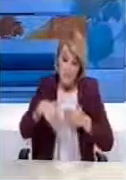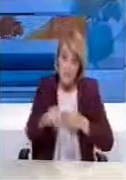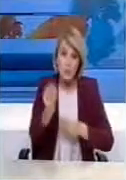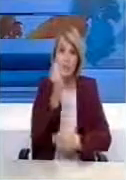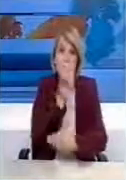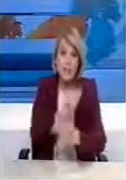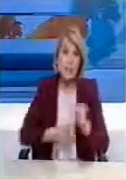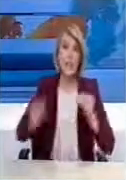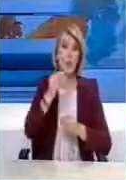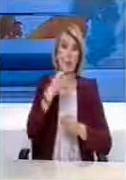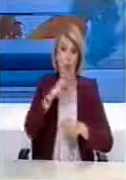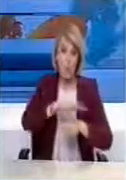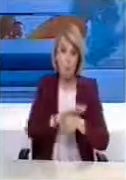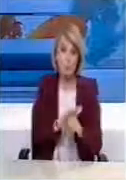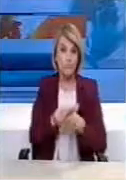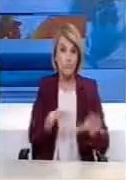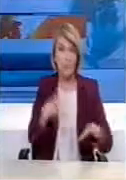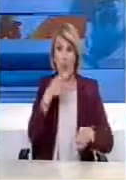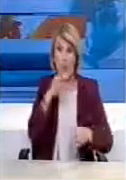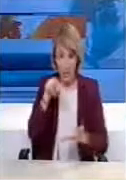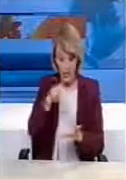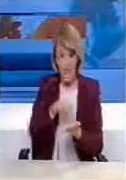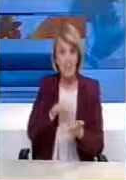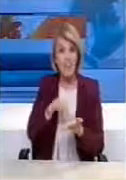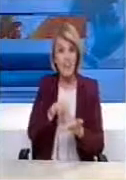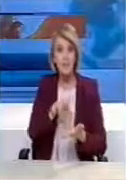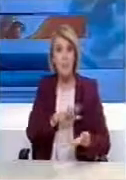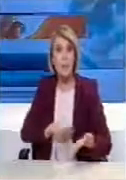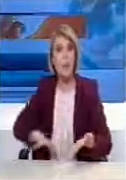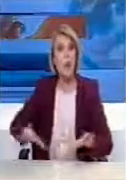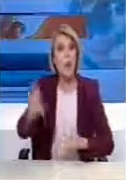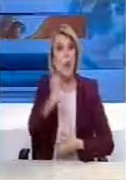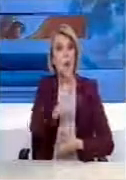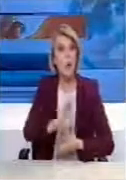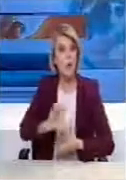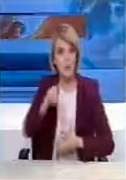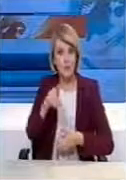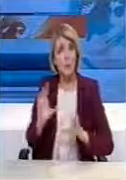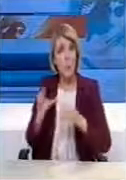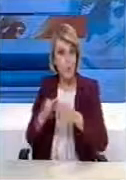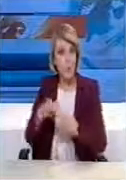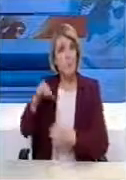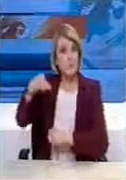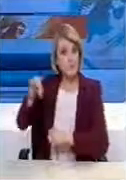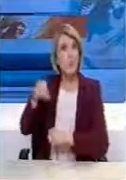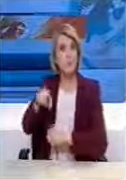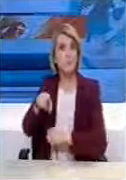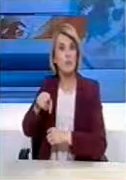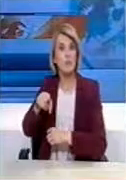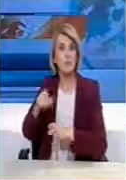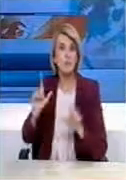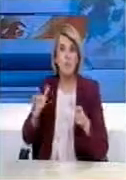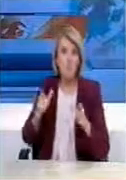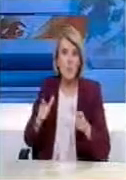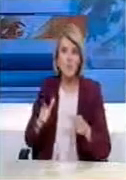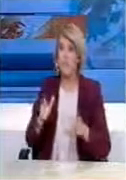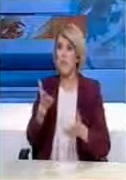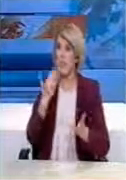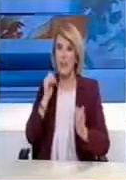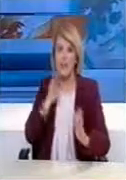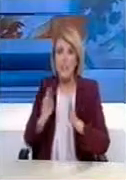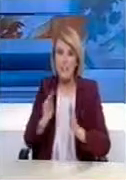δυνατά, καθώς οι Ρωμά σε ολόκληρη την Ευρώπη συγκαταλέγονται στις ομάδες που είναι πιο ευάλωτες στην τρέχουσα πανδημία, γιατί